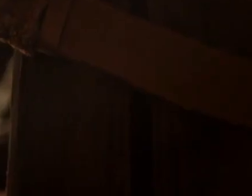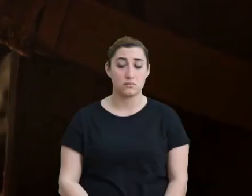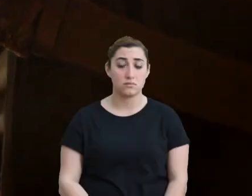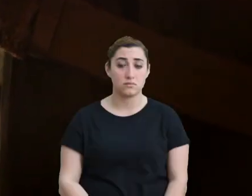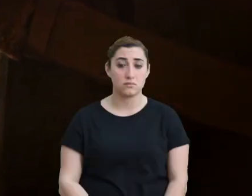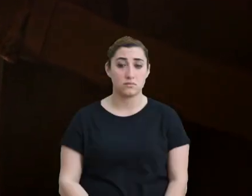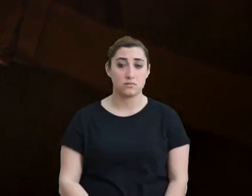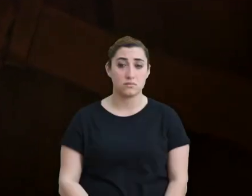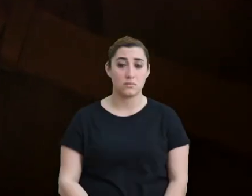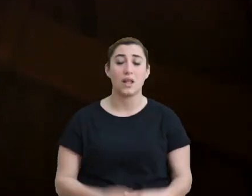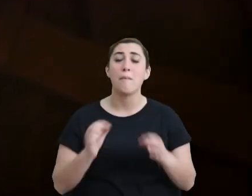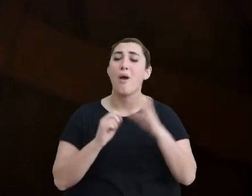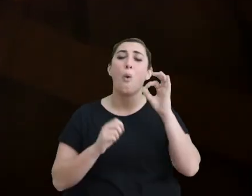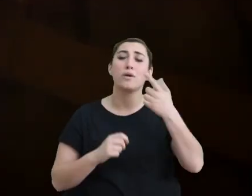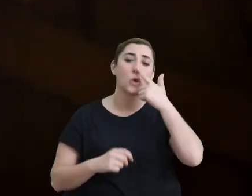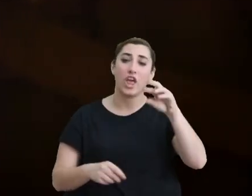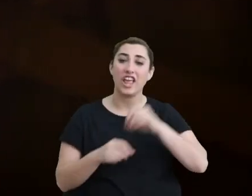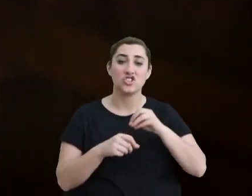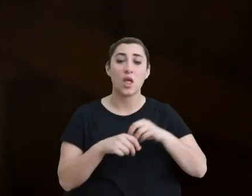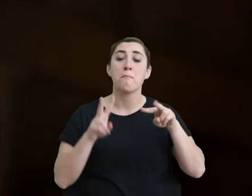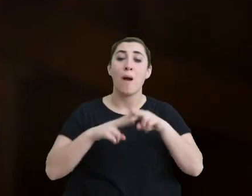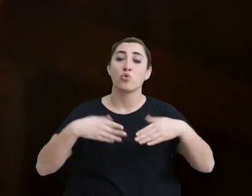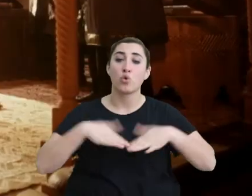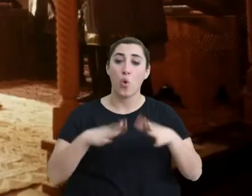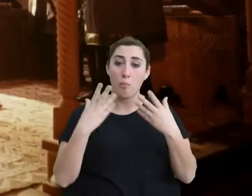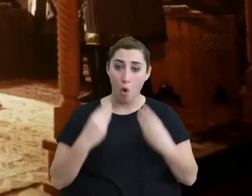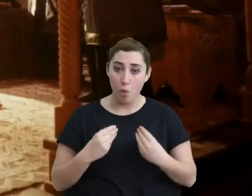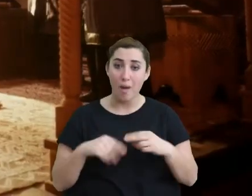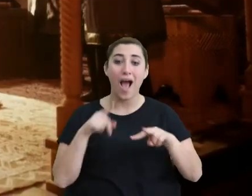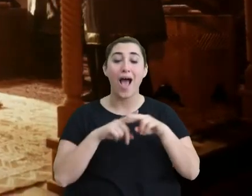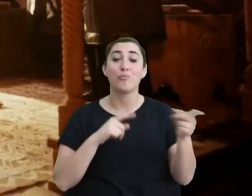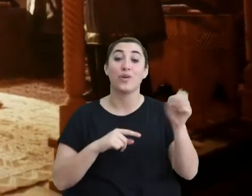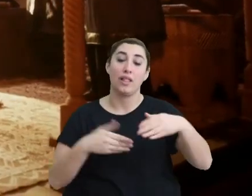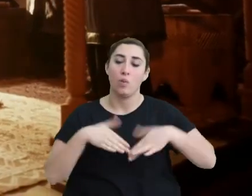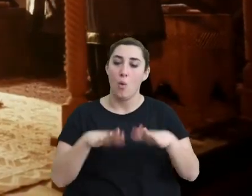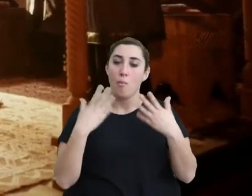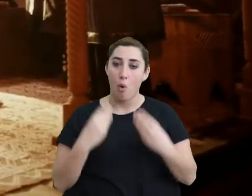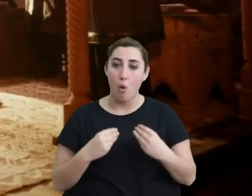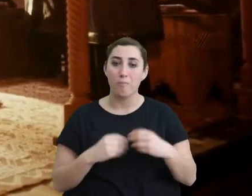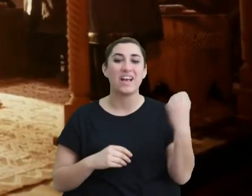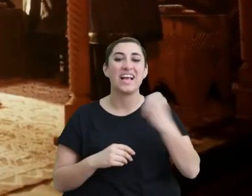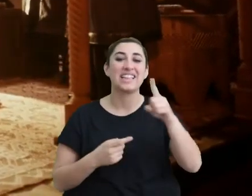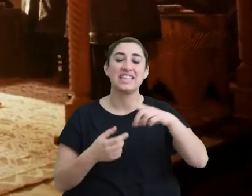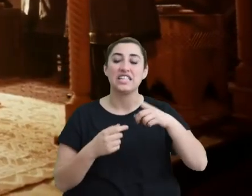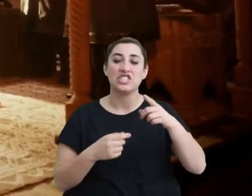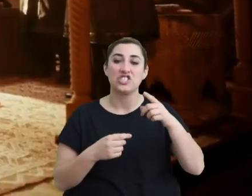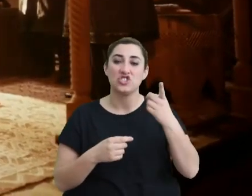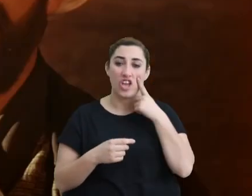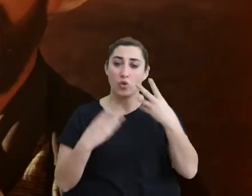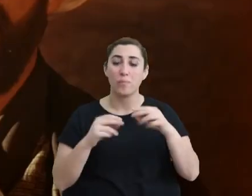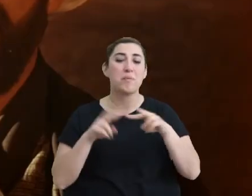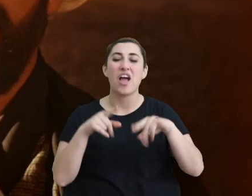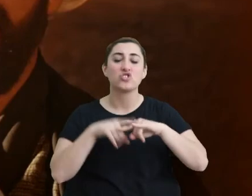kadıhane. Beyobası köyünden, Mahmut'tan olma, Aybüke'den doğma, katil zanlısı Minberci